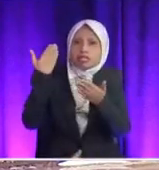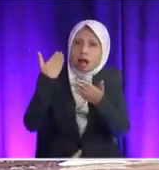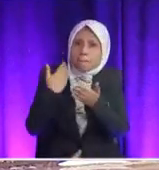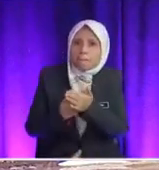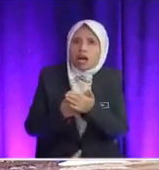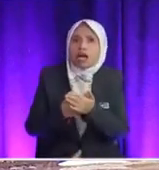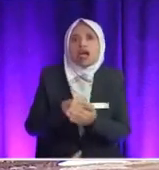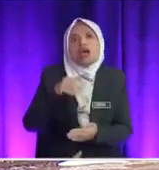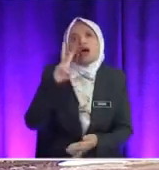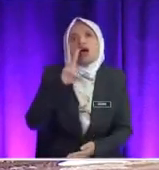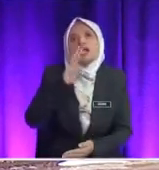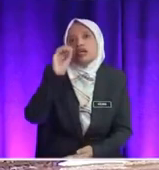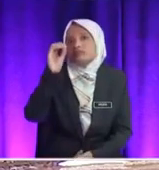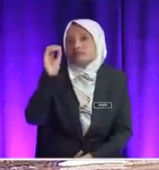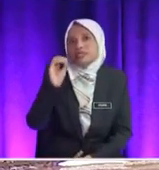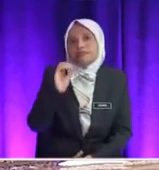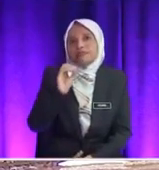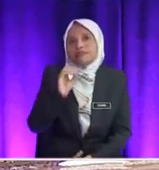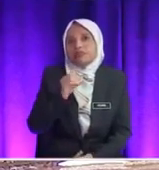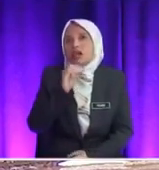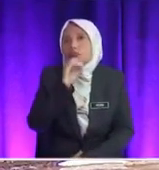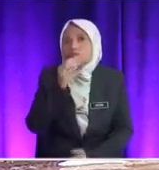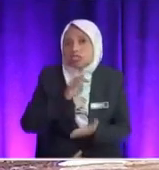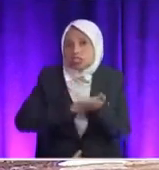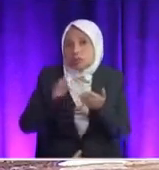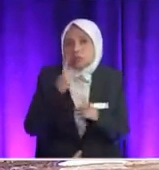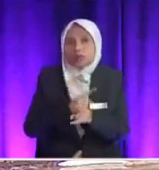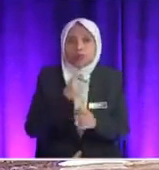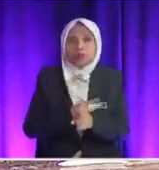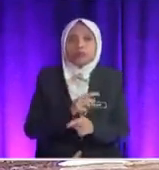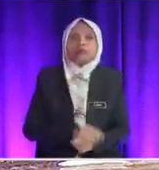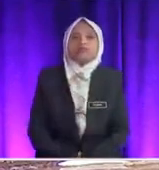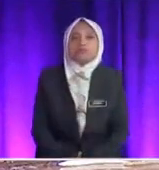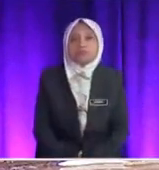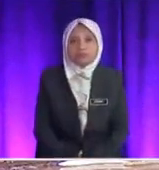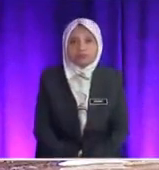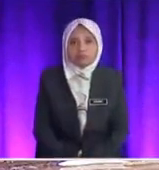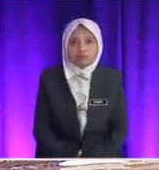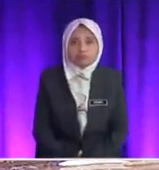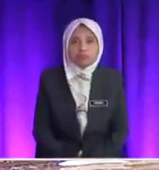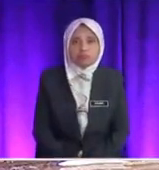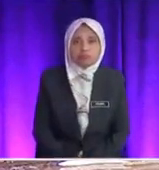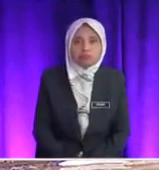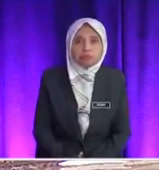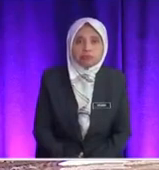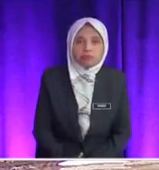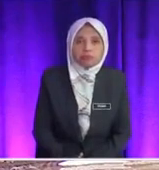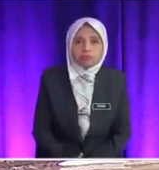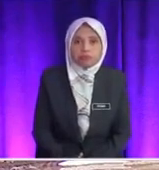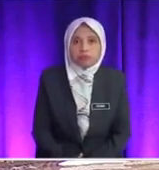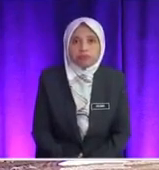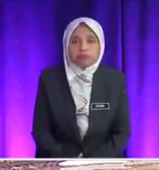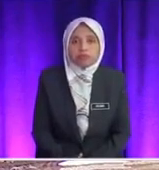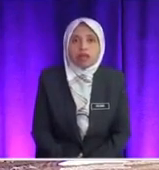eh ah ada musiknya tadi lah masa Bunda minta mereka pastikan tidak mudah